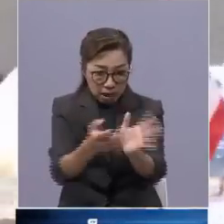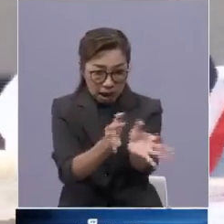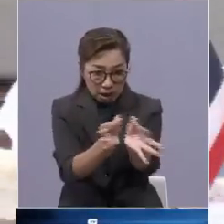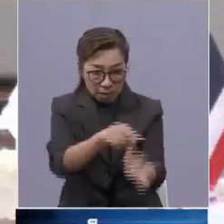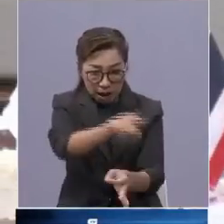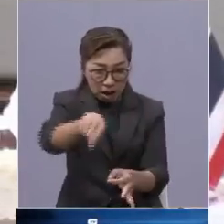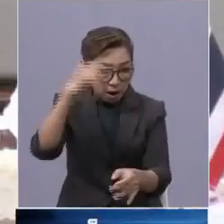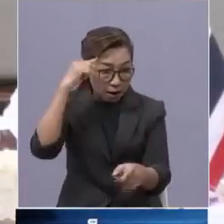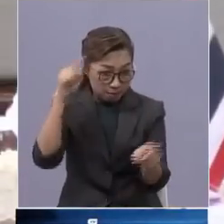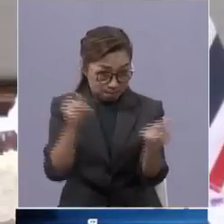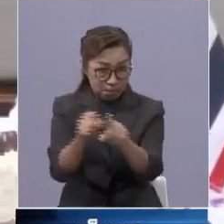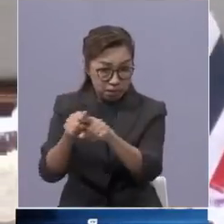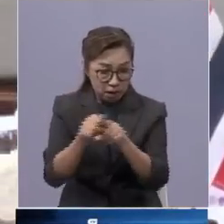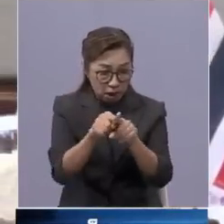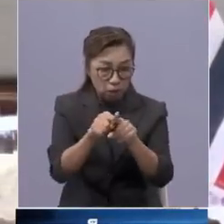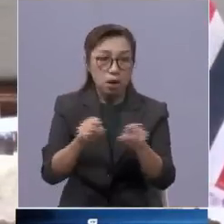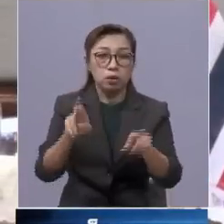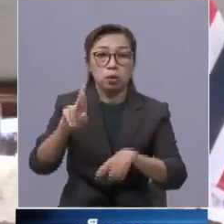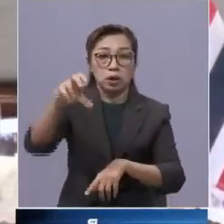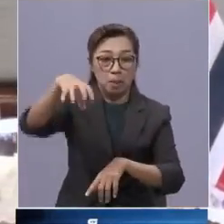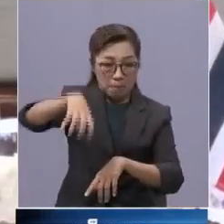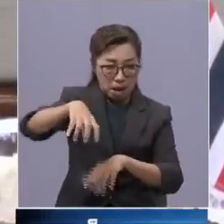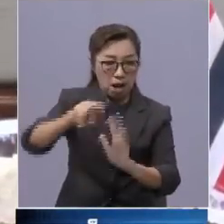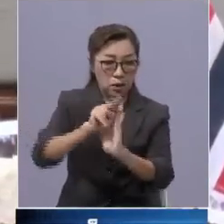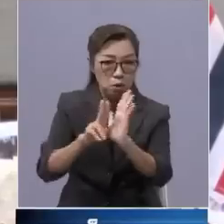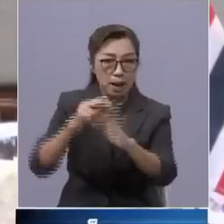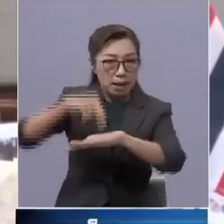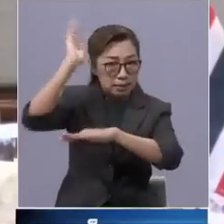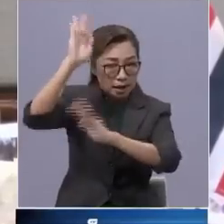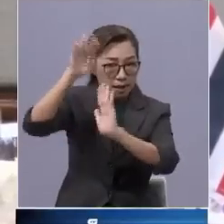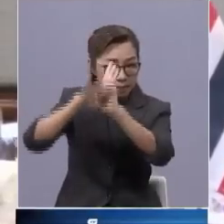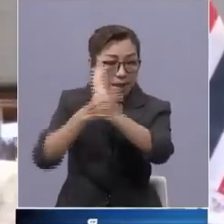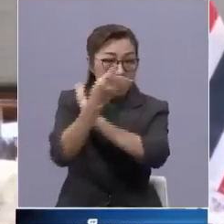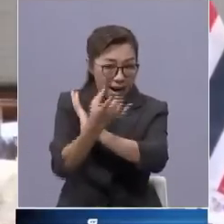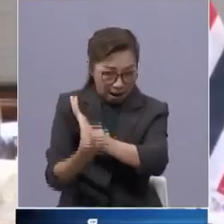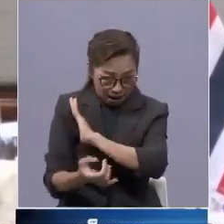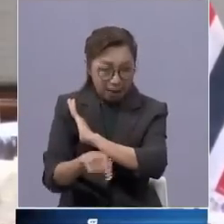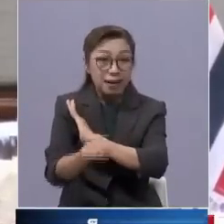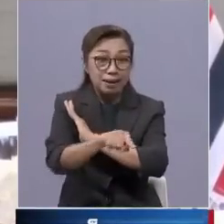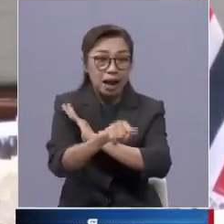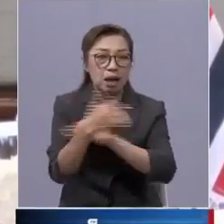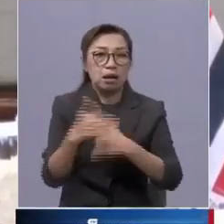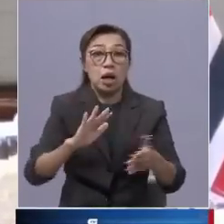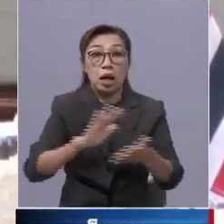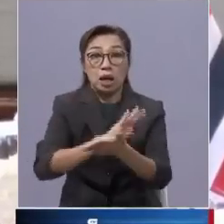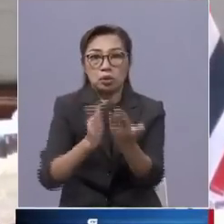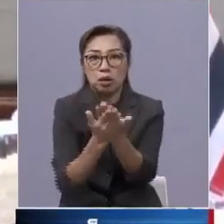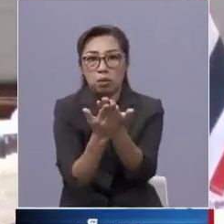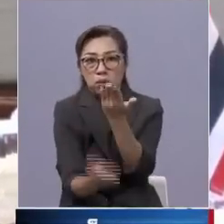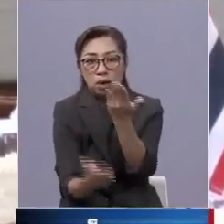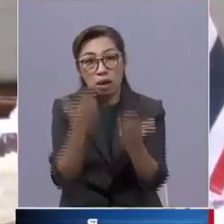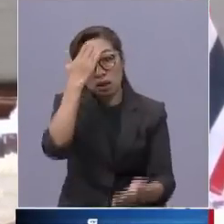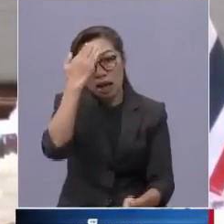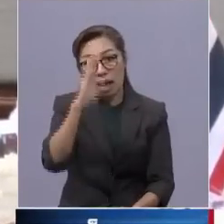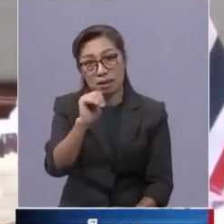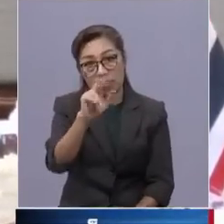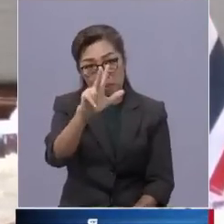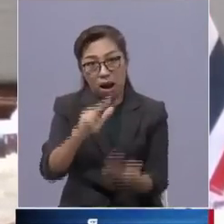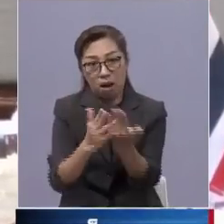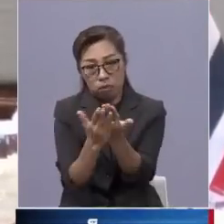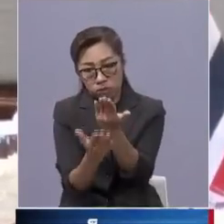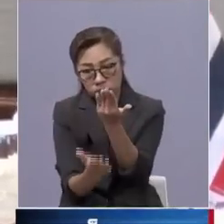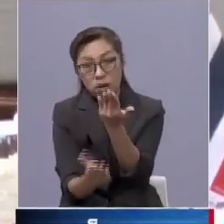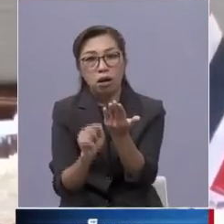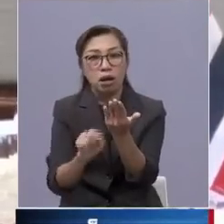ต่อที่ประชุมรัฐสภาเอกสารแถลงนโยบายเรารับทราบมาว่ามีทั้งหมด43หน้าแต่หลักใหญ่